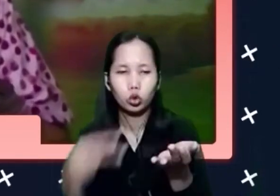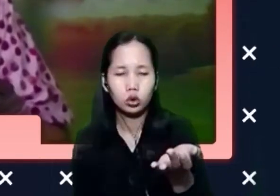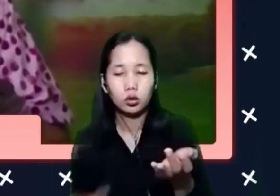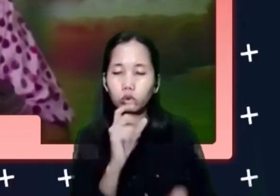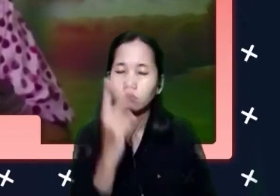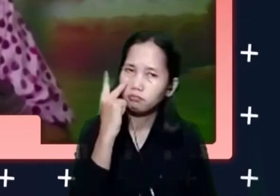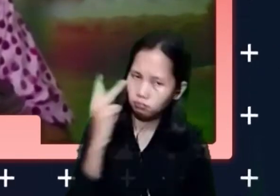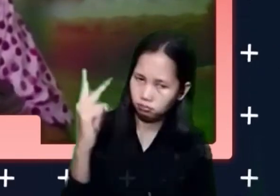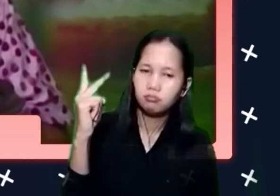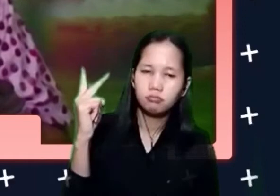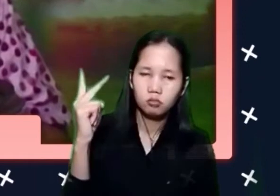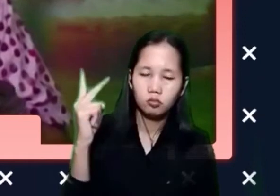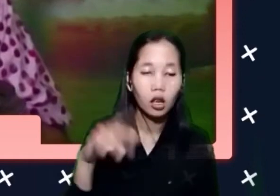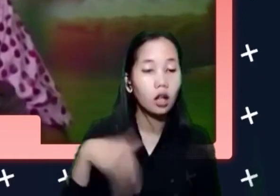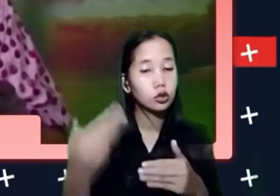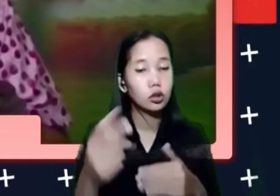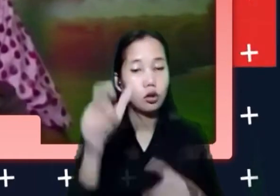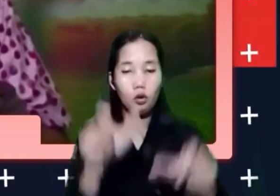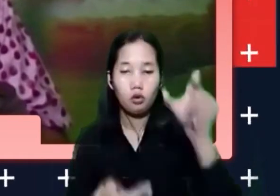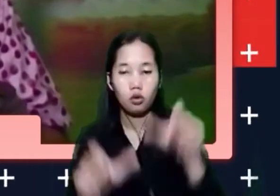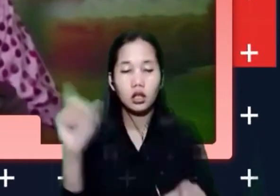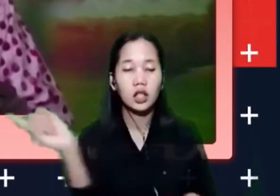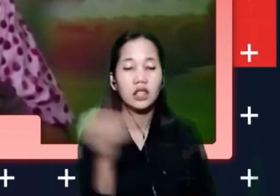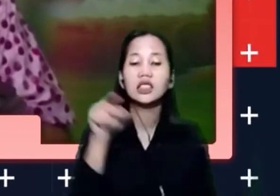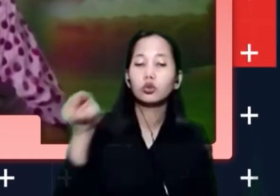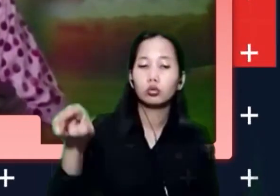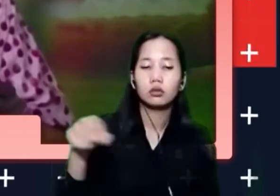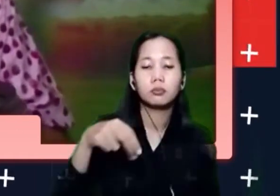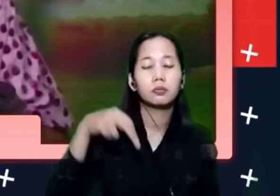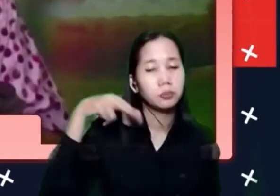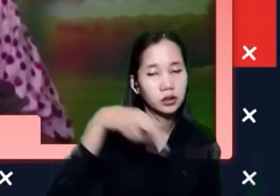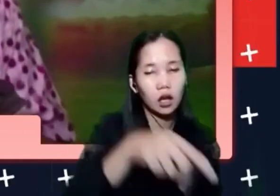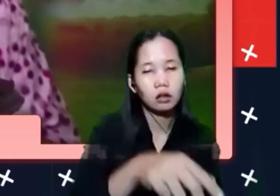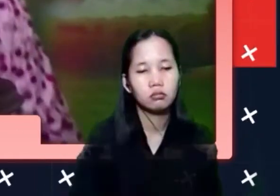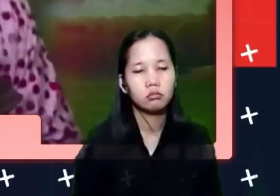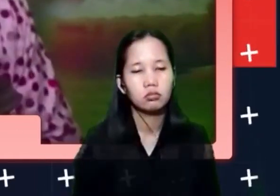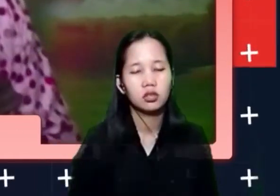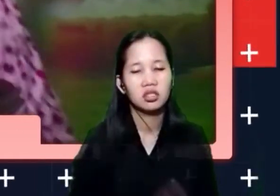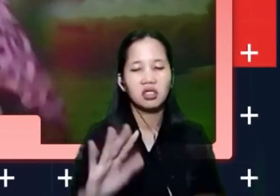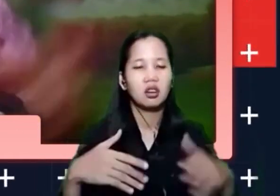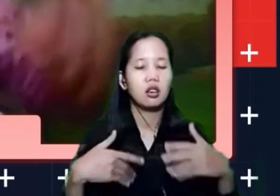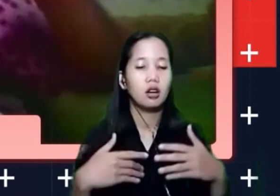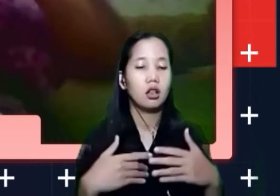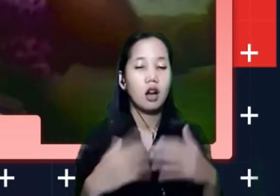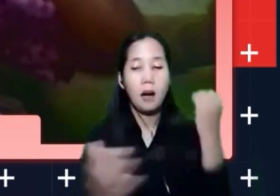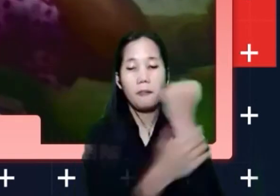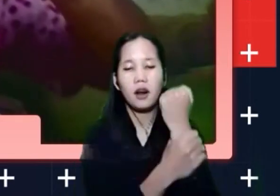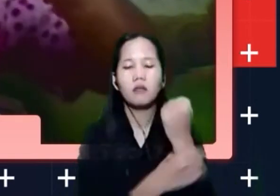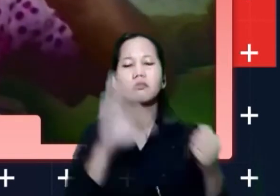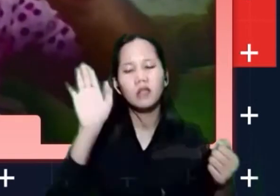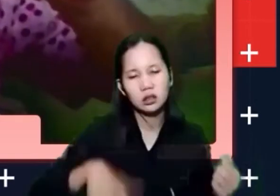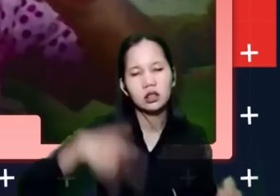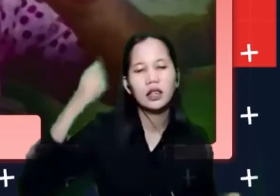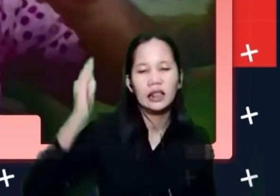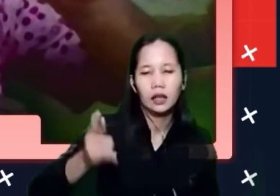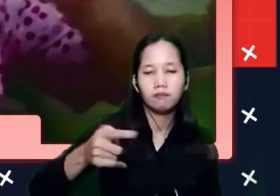tetapi Abraham masih tetap berdiri di hadapan Tuhan. Jadi ada orang-orang